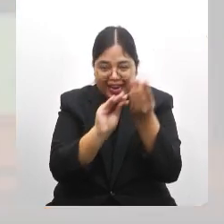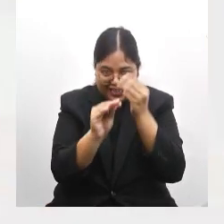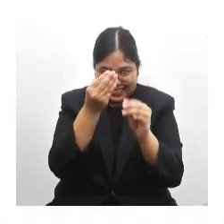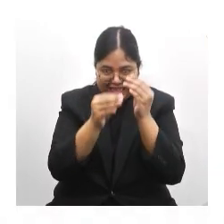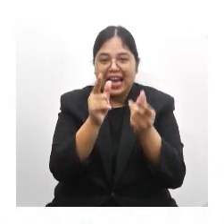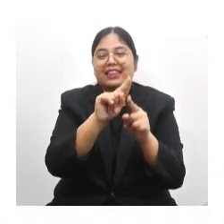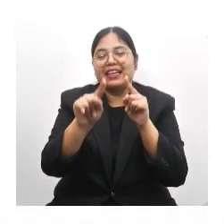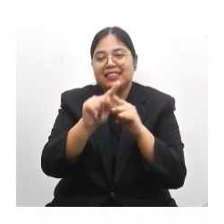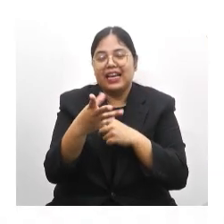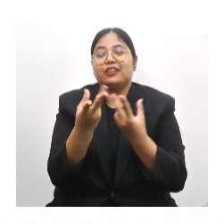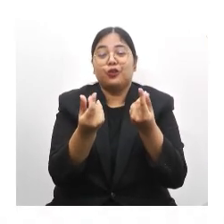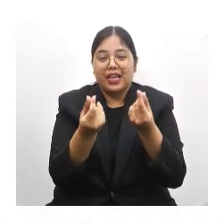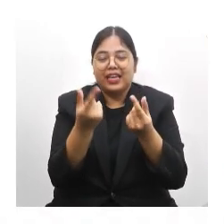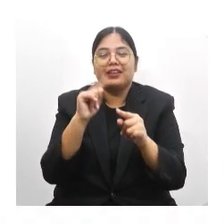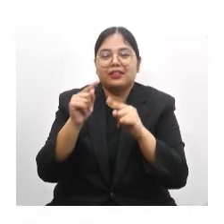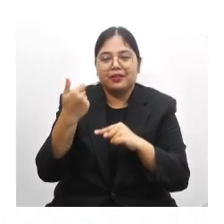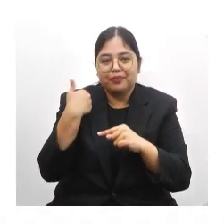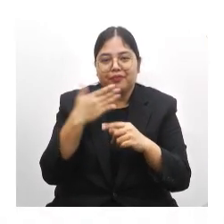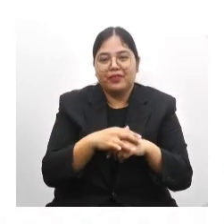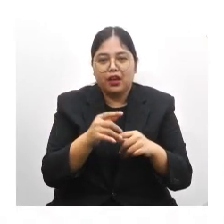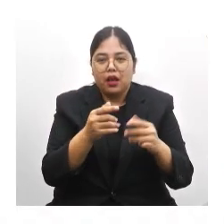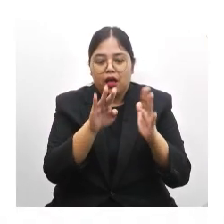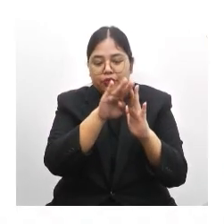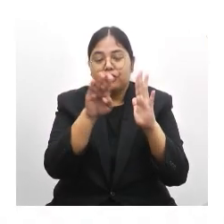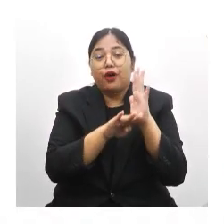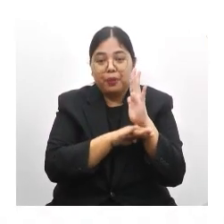พัฒนาผลงานลำดับต่อไปคือลำดับขั้นต